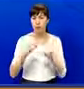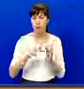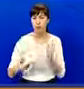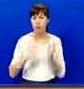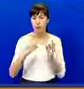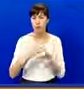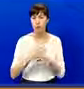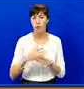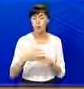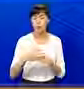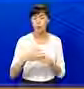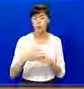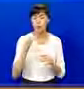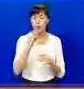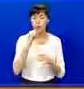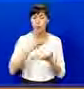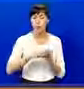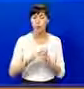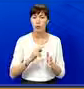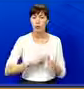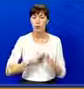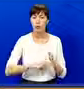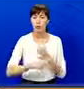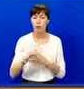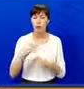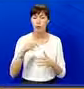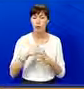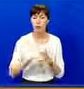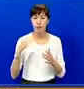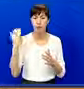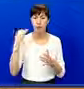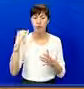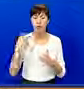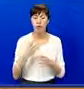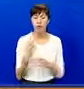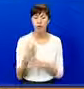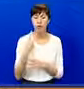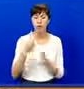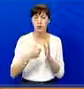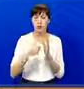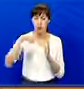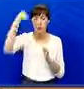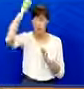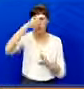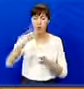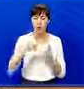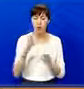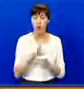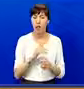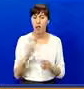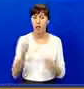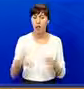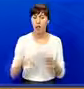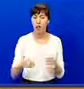бабы тонау бойынша қылмыстық іс қозғалды. Түркістан қалалық ішкі істер басқармасының кезекші бөліміне 26 жастағы жәбірленуші арызданған. Азамат